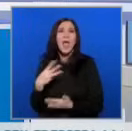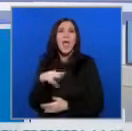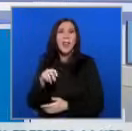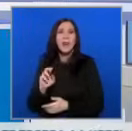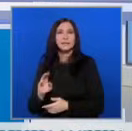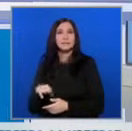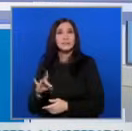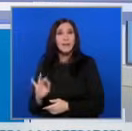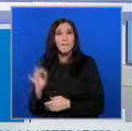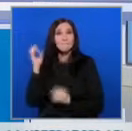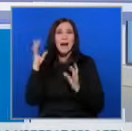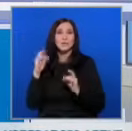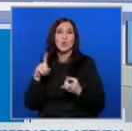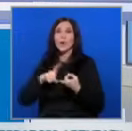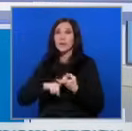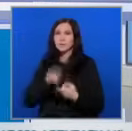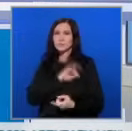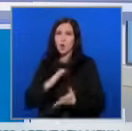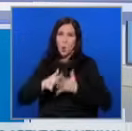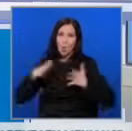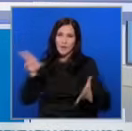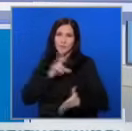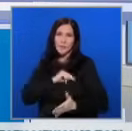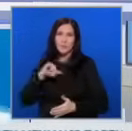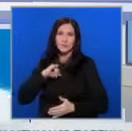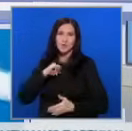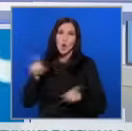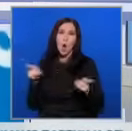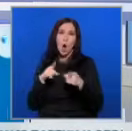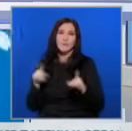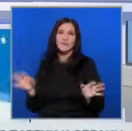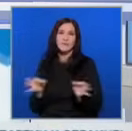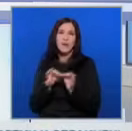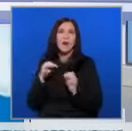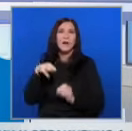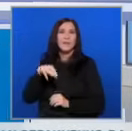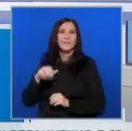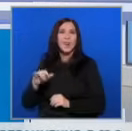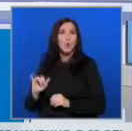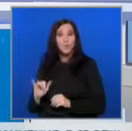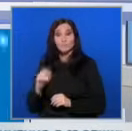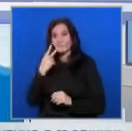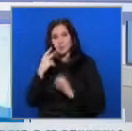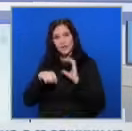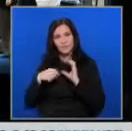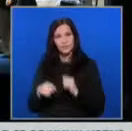Пламен Карталов спечели голямата награда на Международния оперен фестивал в Тего. Репортаж на Ирина